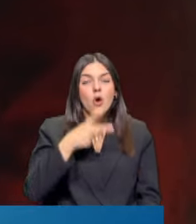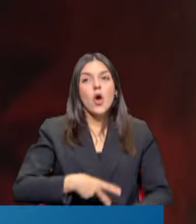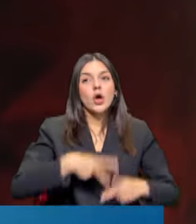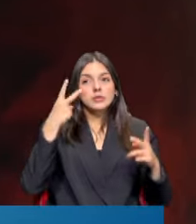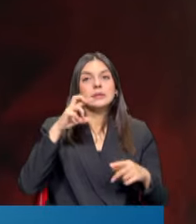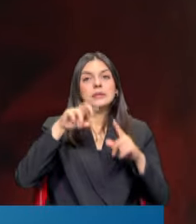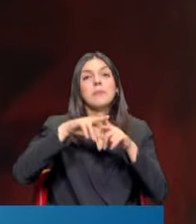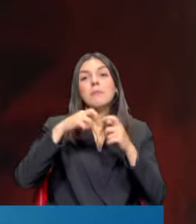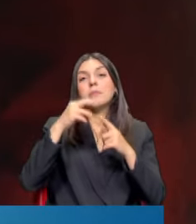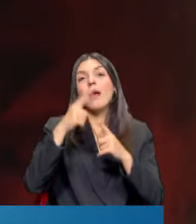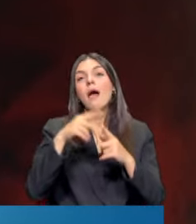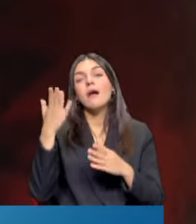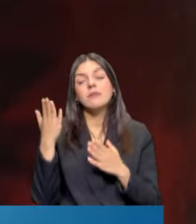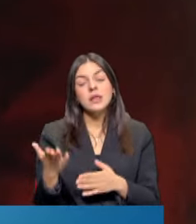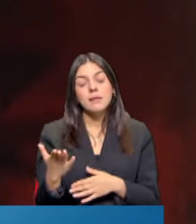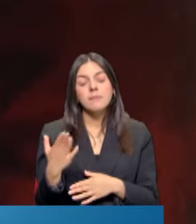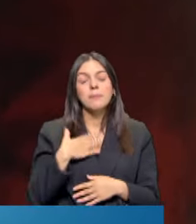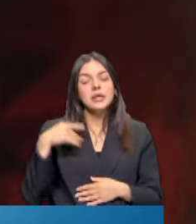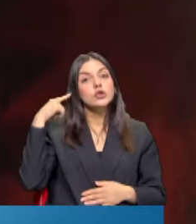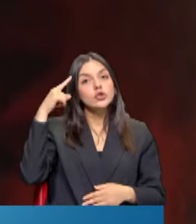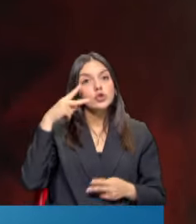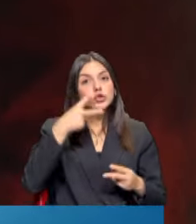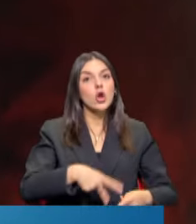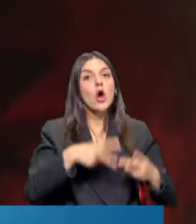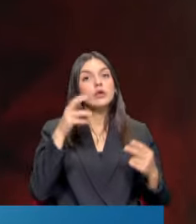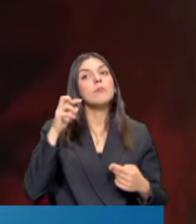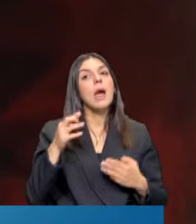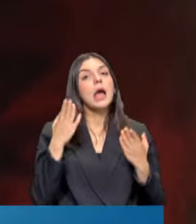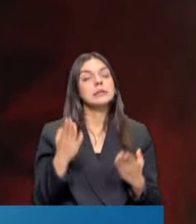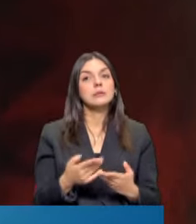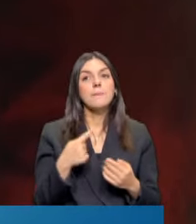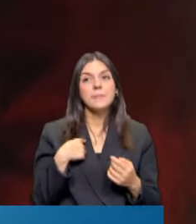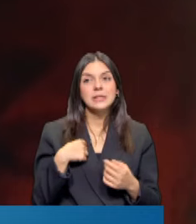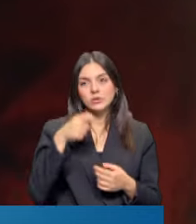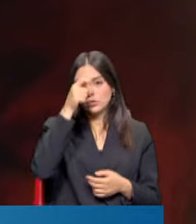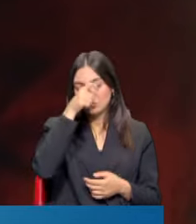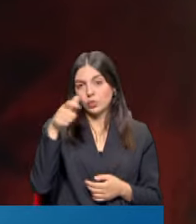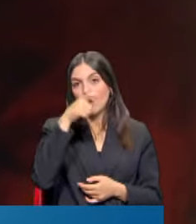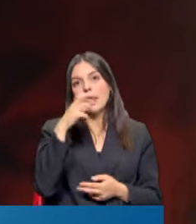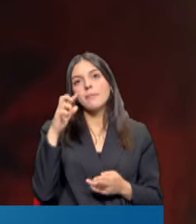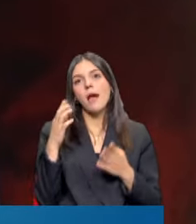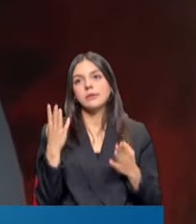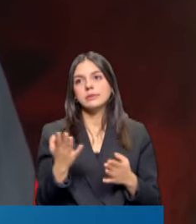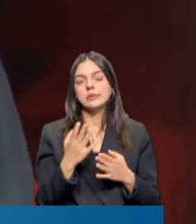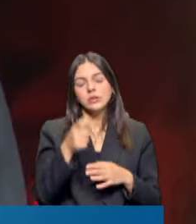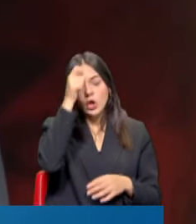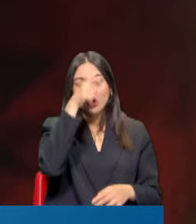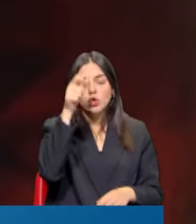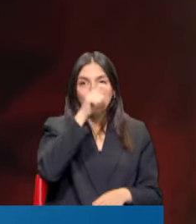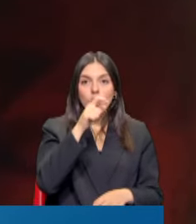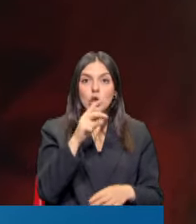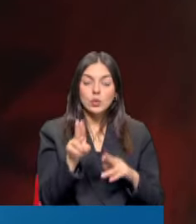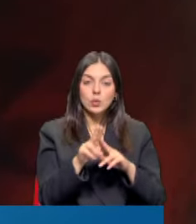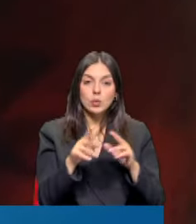özgürlüklerin partisiyiz. Biz düşünce özgürlüğünün partisiyiz. Biz Türkiye'nin partisiyiz. Türkiye'nin